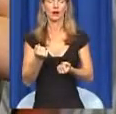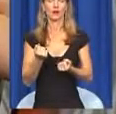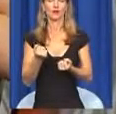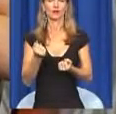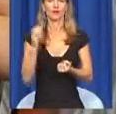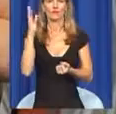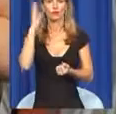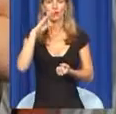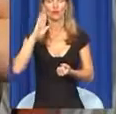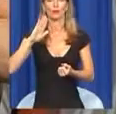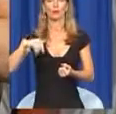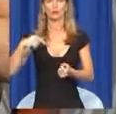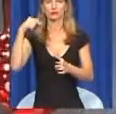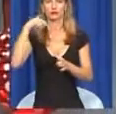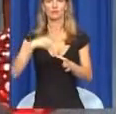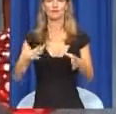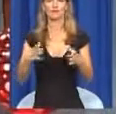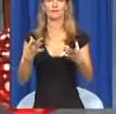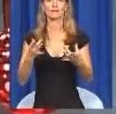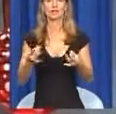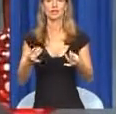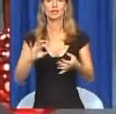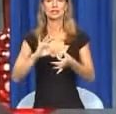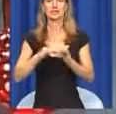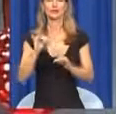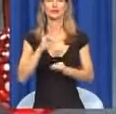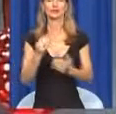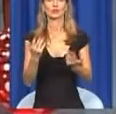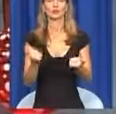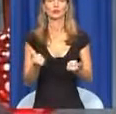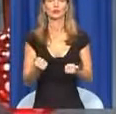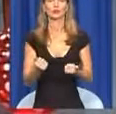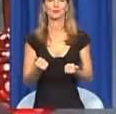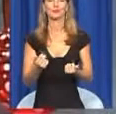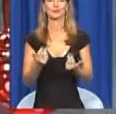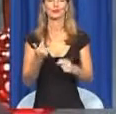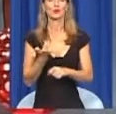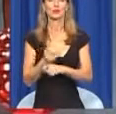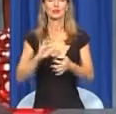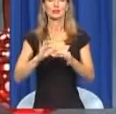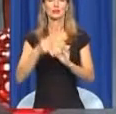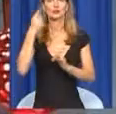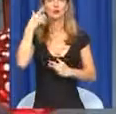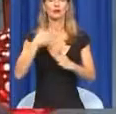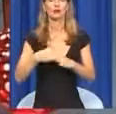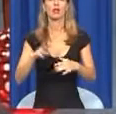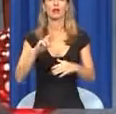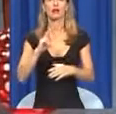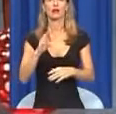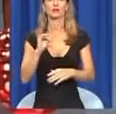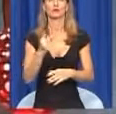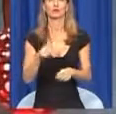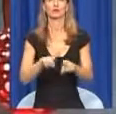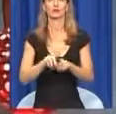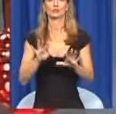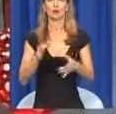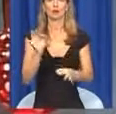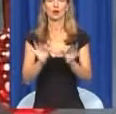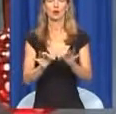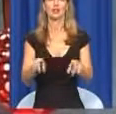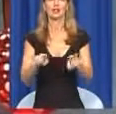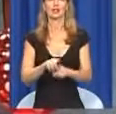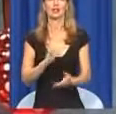потім у стовбурі залишається волога. Складна історія, да? Так. От дуже складно зрозуміти, як і чому так відбувається у природі, але таке